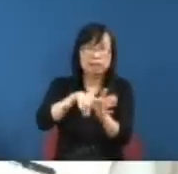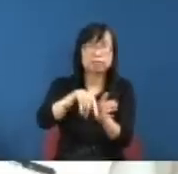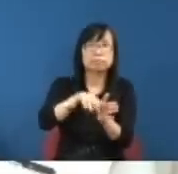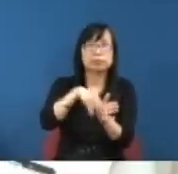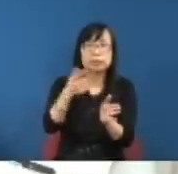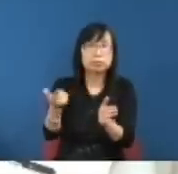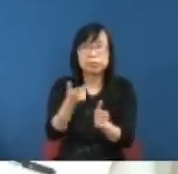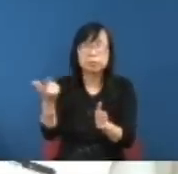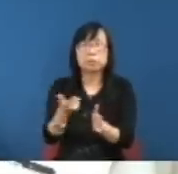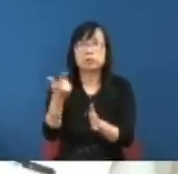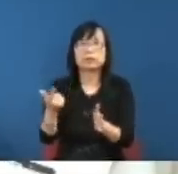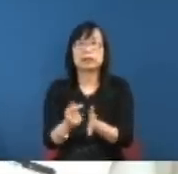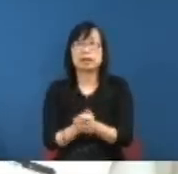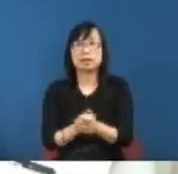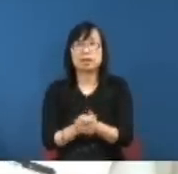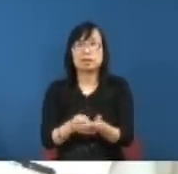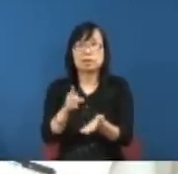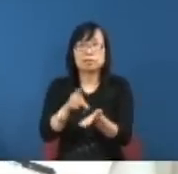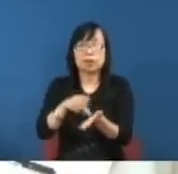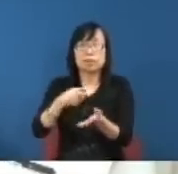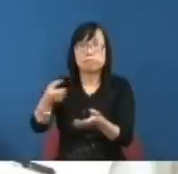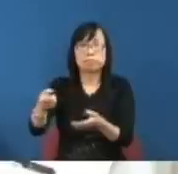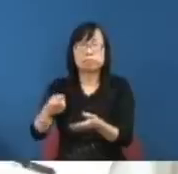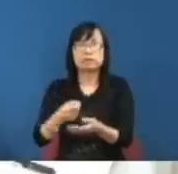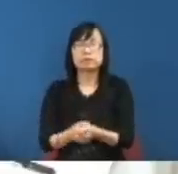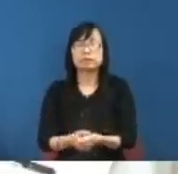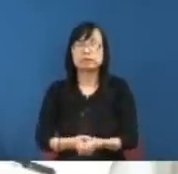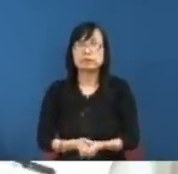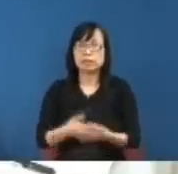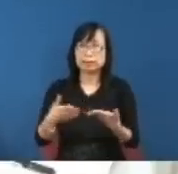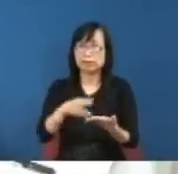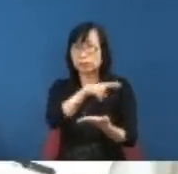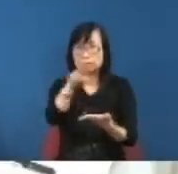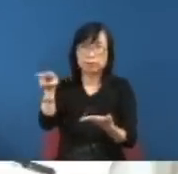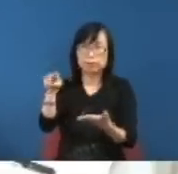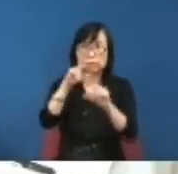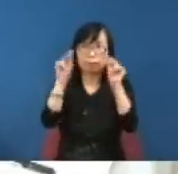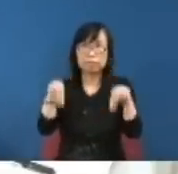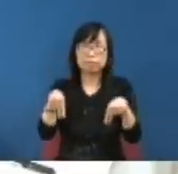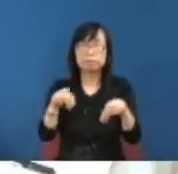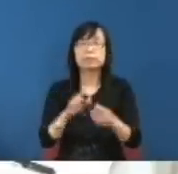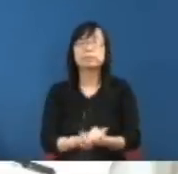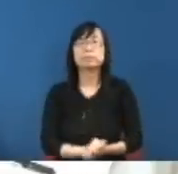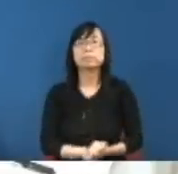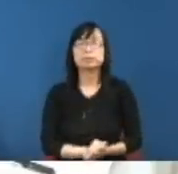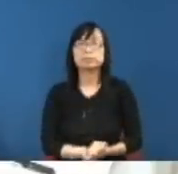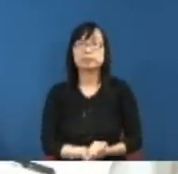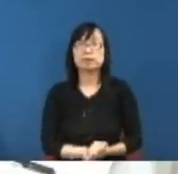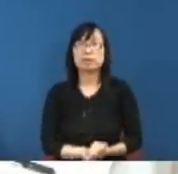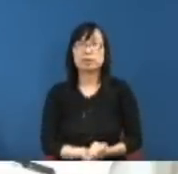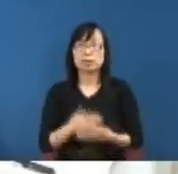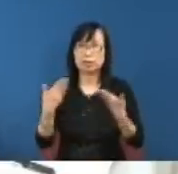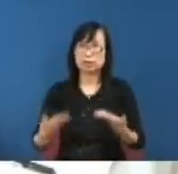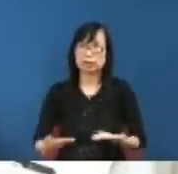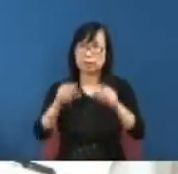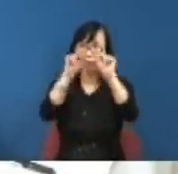嘅貸款嚟繼續揮霍。嗱，你睇到呢個整個嘅問題就出在呢一度。咁好啦。而家